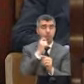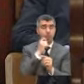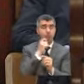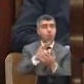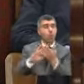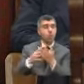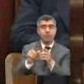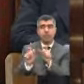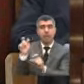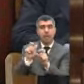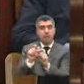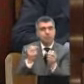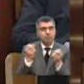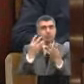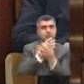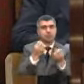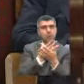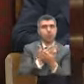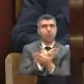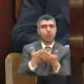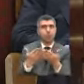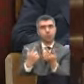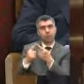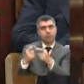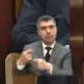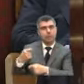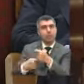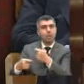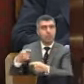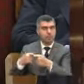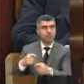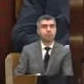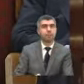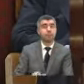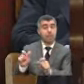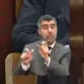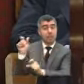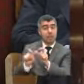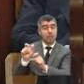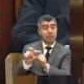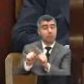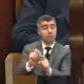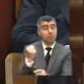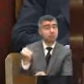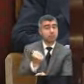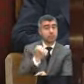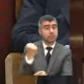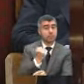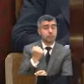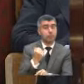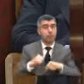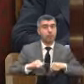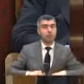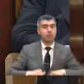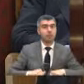مجموعة من واحد الفئة كبيرة من في القطاع ديال التجاري، وهاد الناس تنتظركم سيد الوزير،